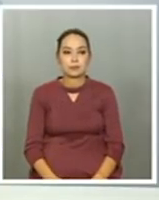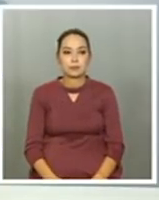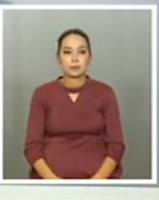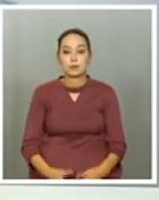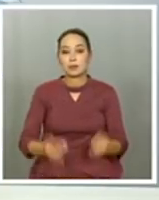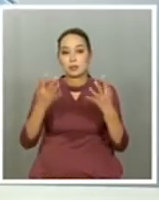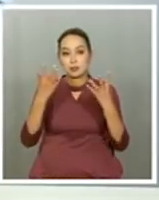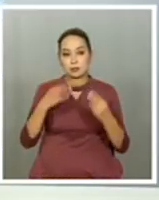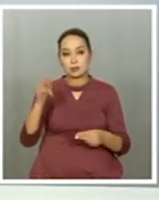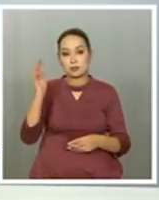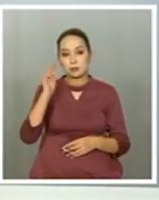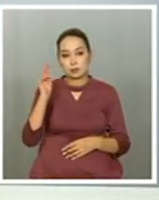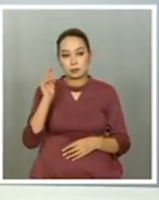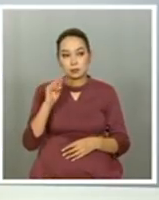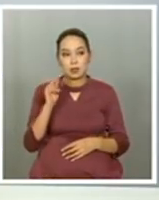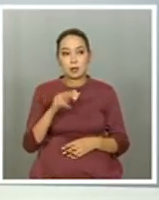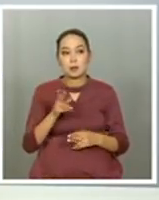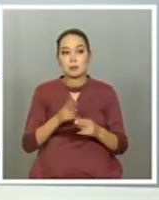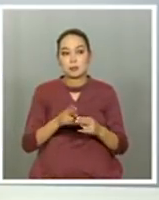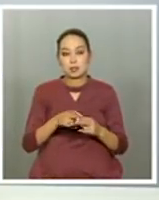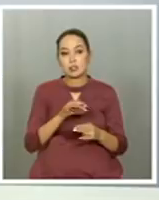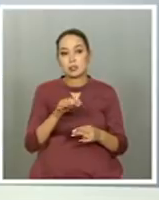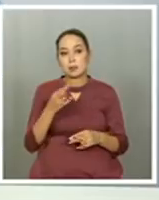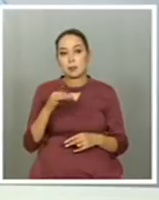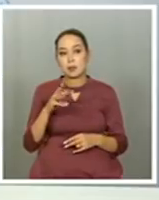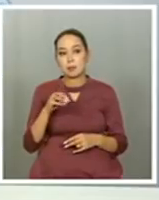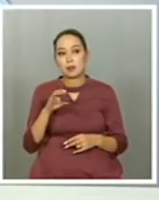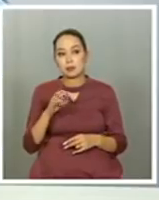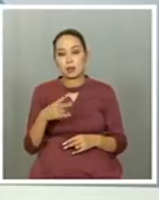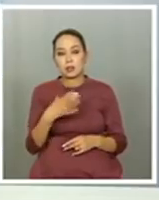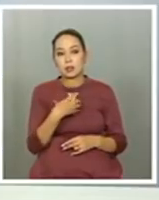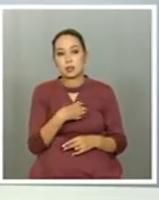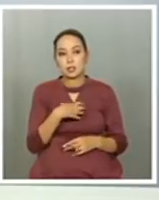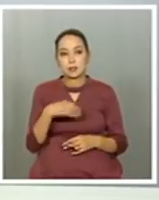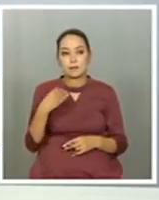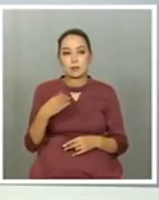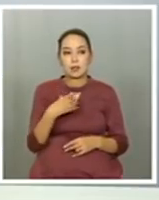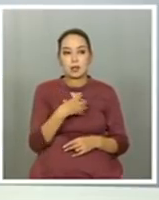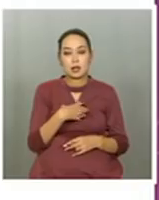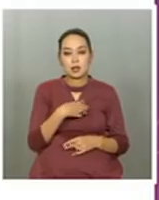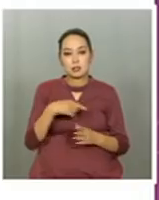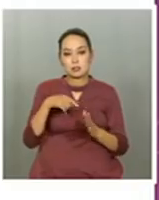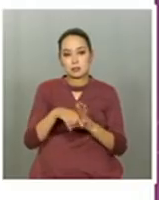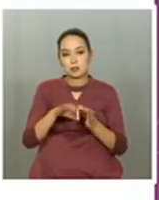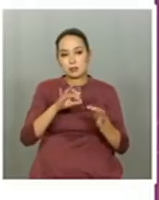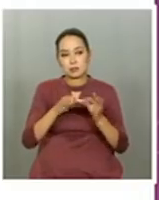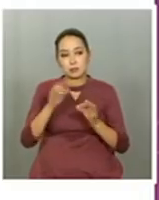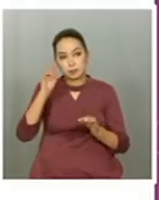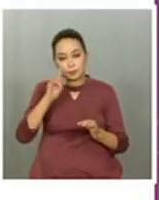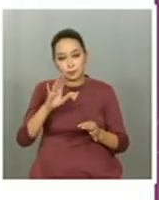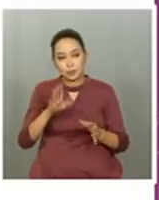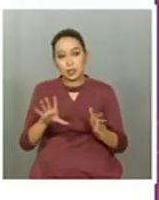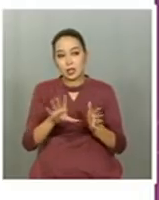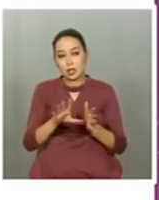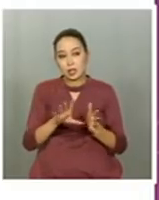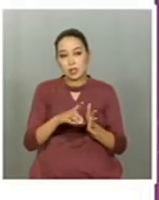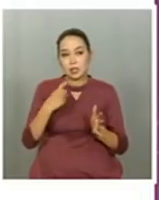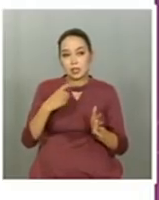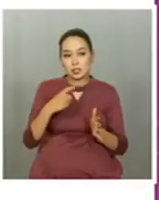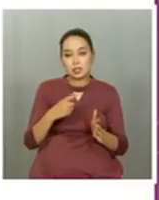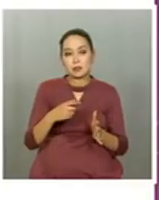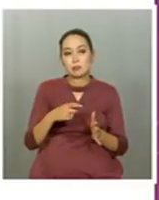Бүгінгі сабақта металдар және бейметалдардың негізгі физикалық қасиеттерін білесіздер, электрохимиялық кернеу